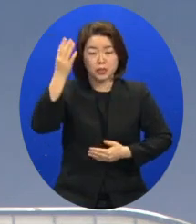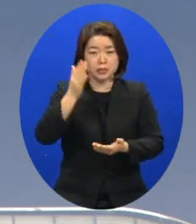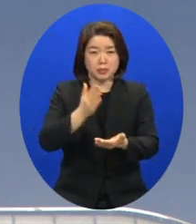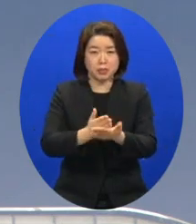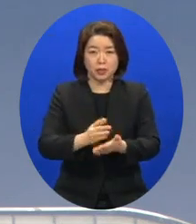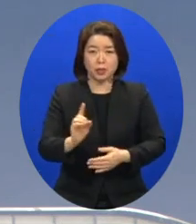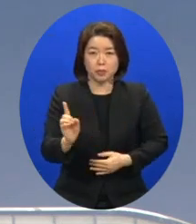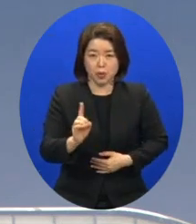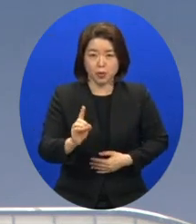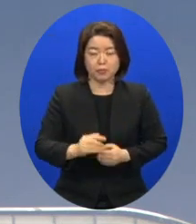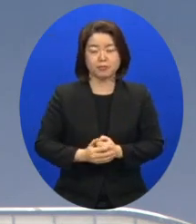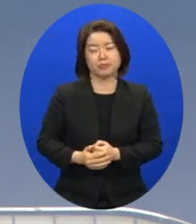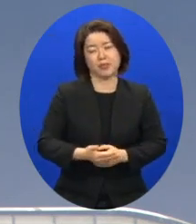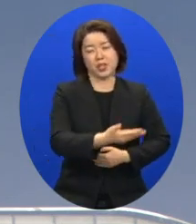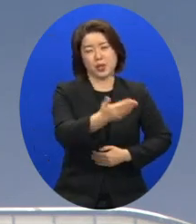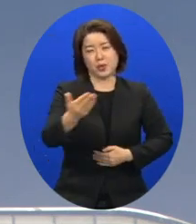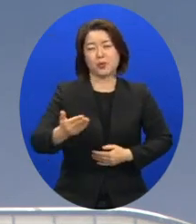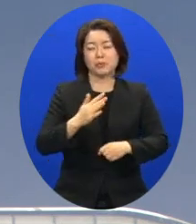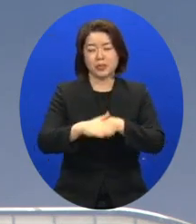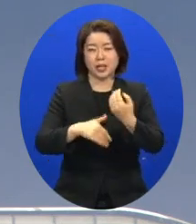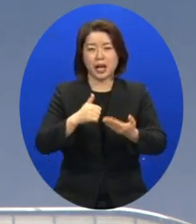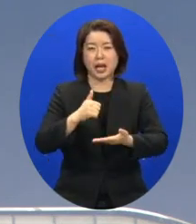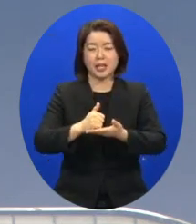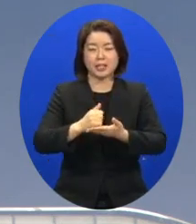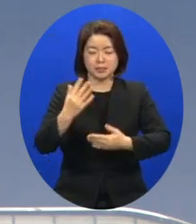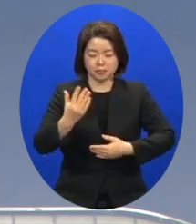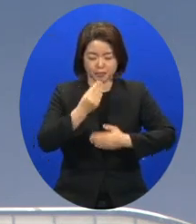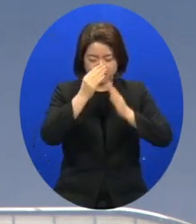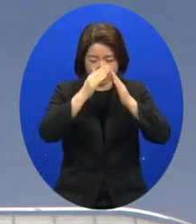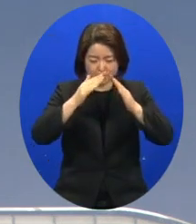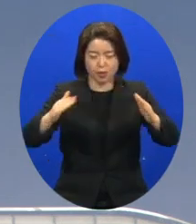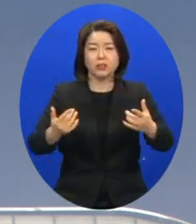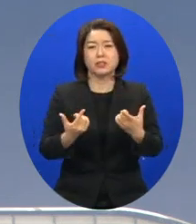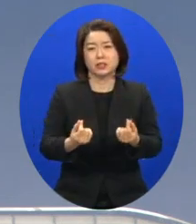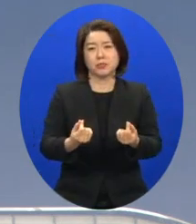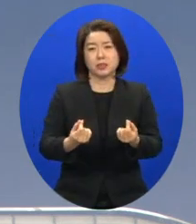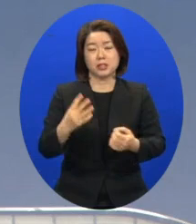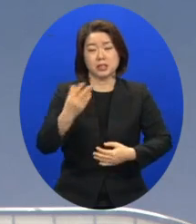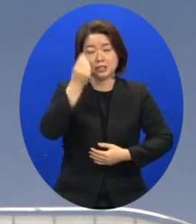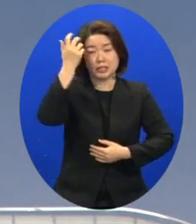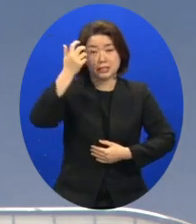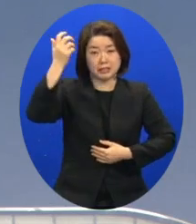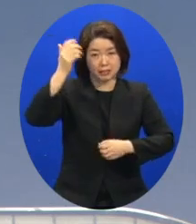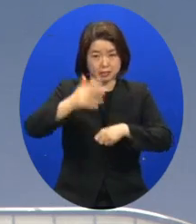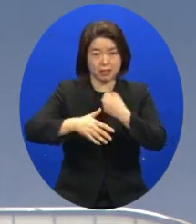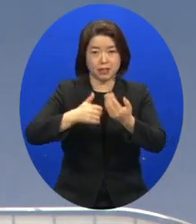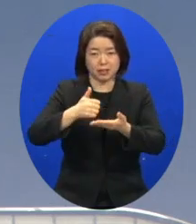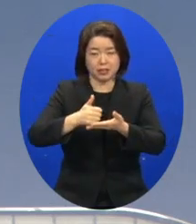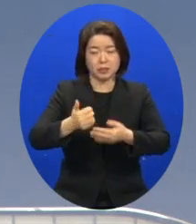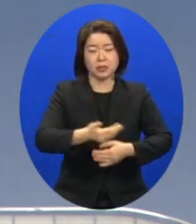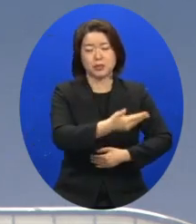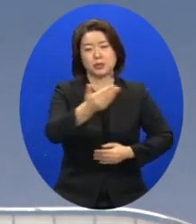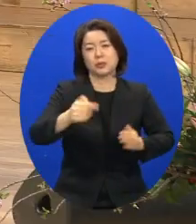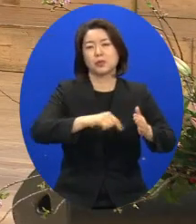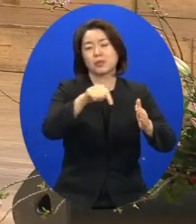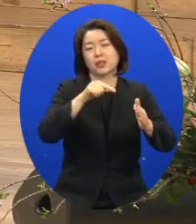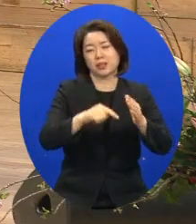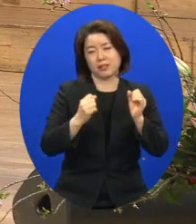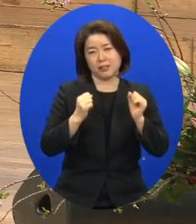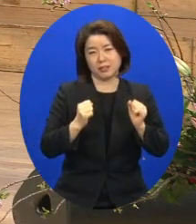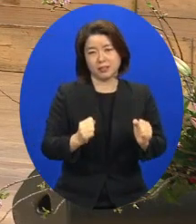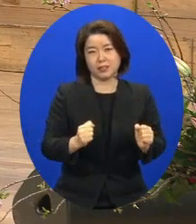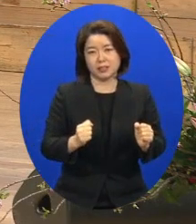여러분이 하나님의 성전 이라는 사실입니다 성룡 하나님께서 여러분 안에 계십니다